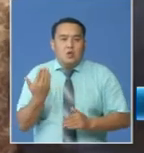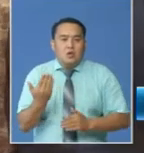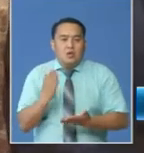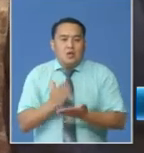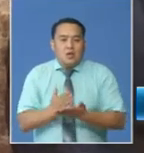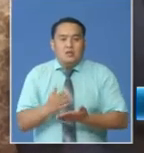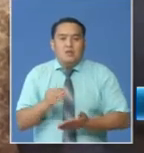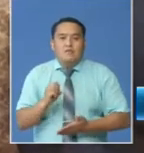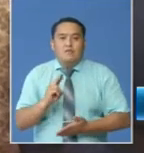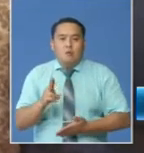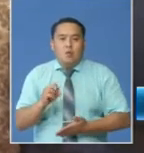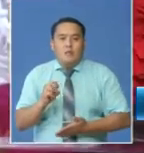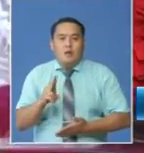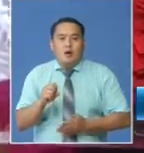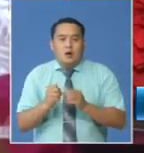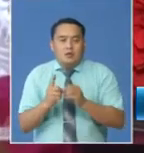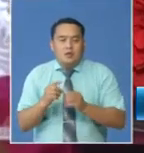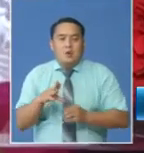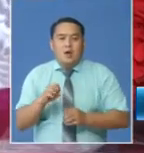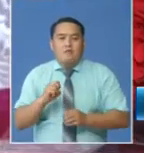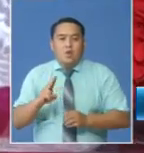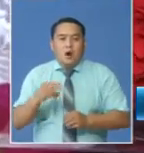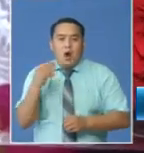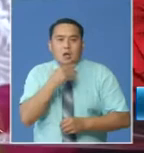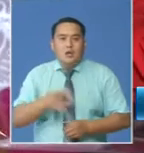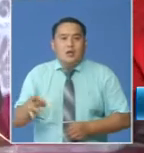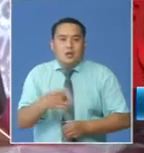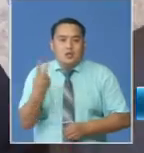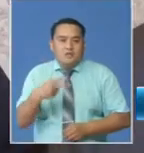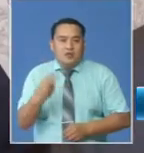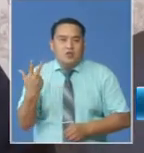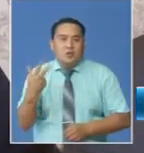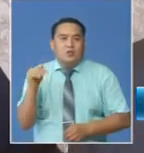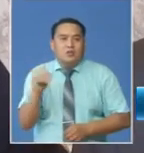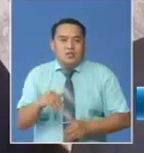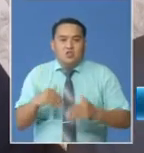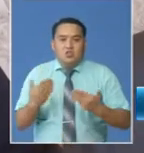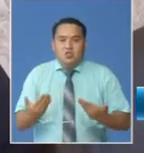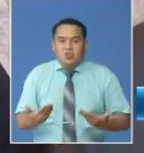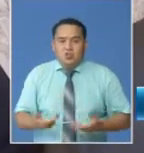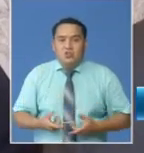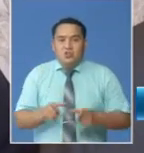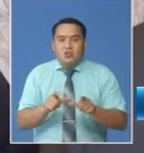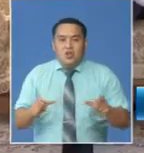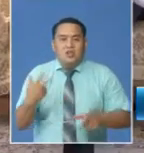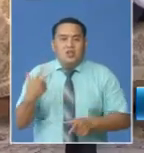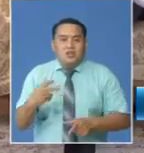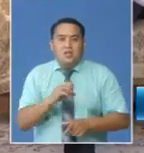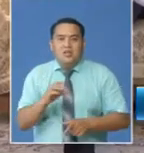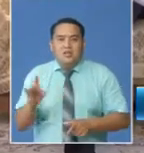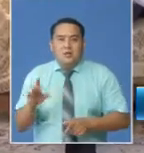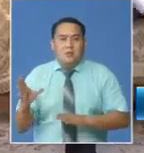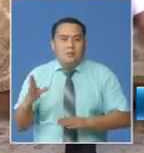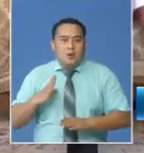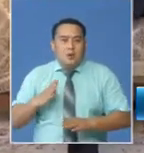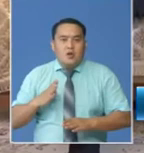10 внуков и 11 правнуков. В Каратальском районе проживает около 23 тысяч жителей. Из них 30 в советское время